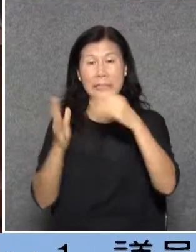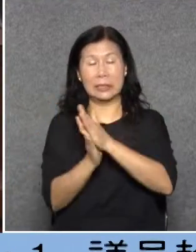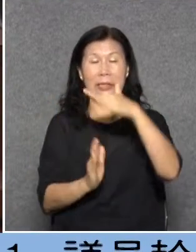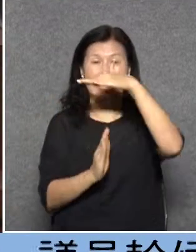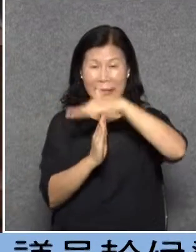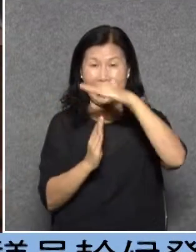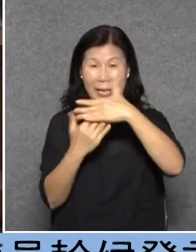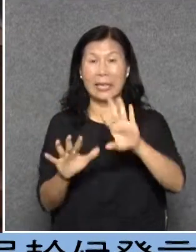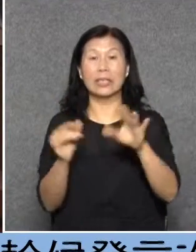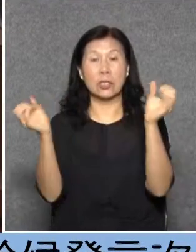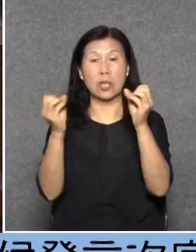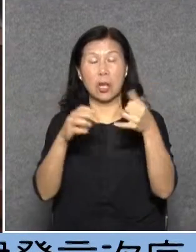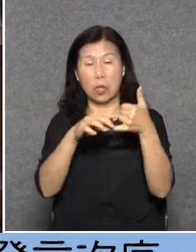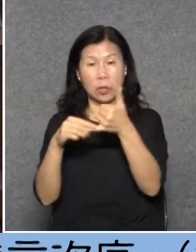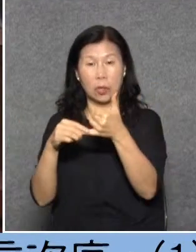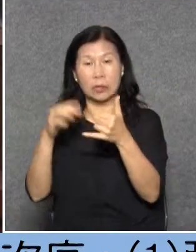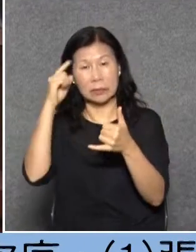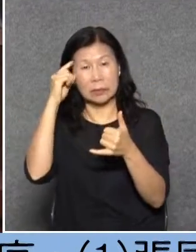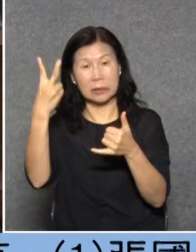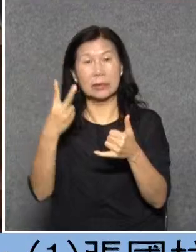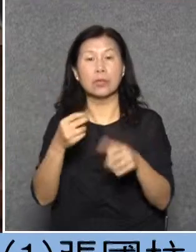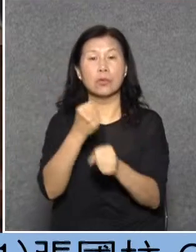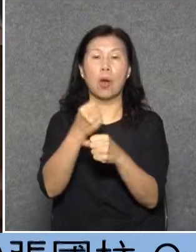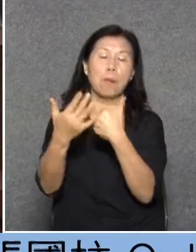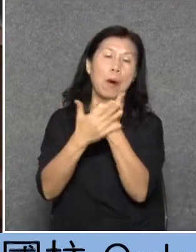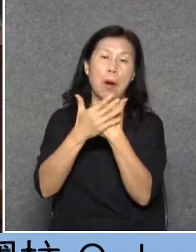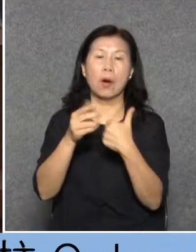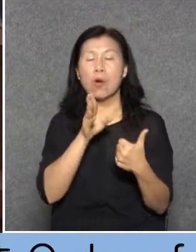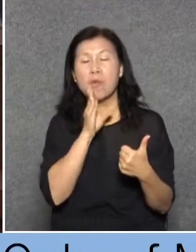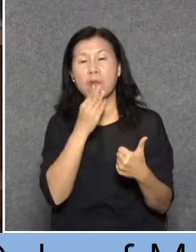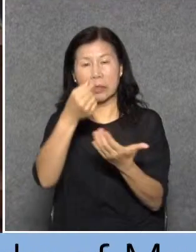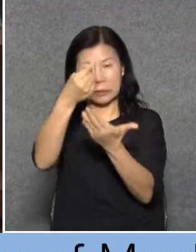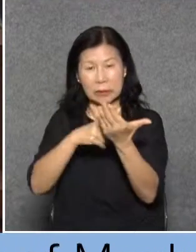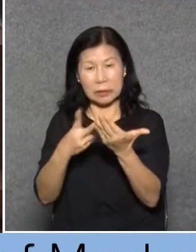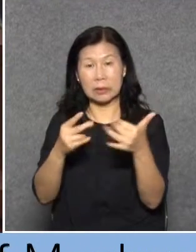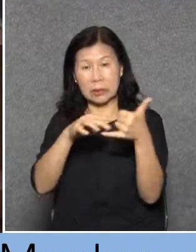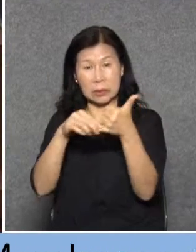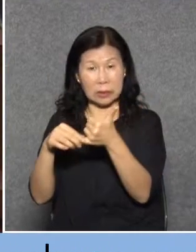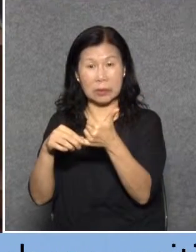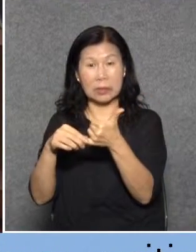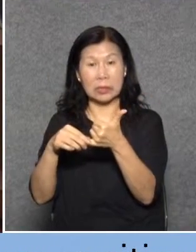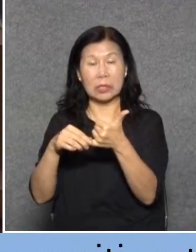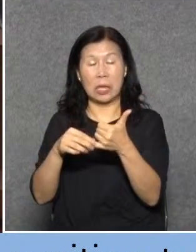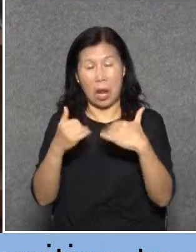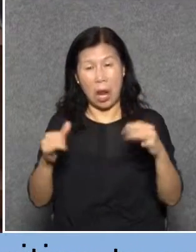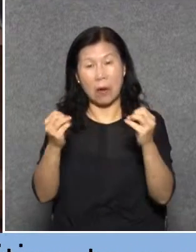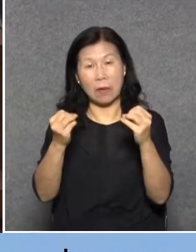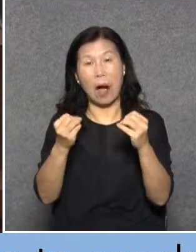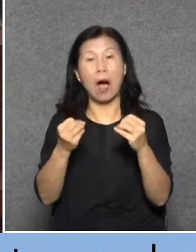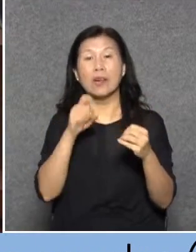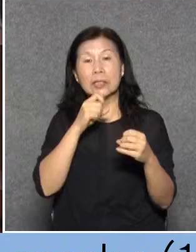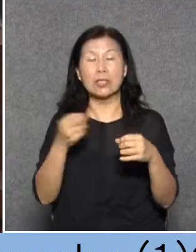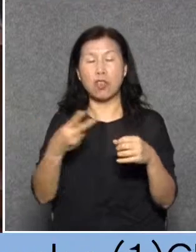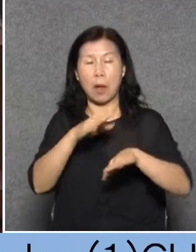間拖了幾天，根本做不到任何事出來，又或者為了不必要的修訂案拖冧整個議會，拖冧我們餘下的議